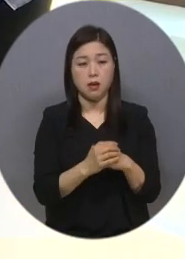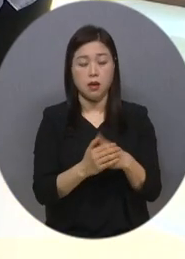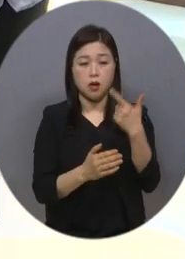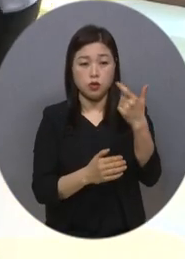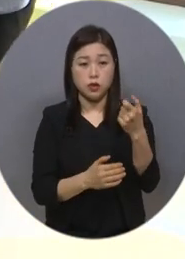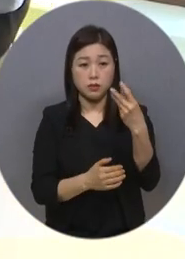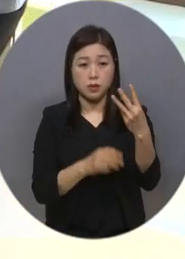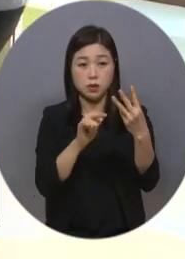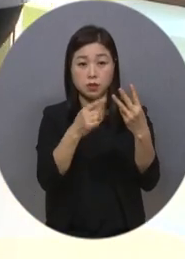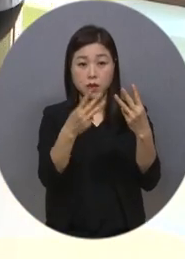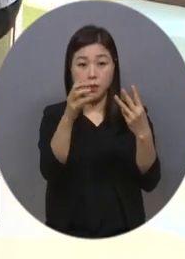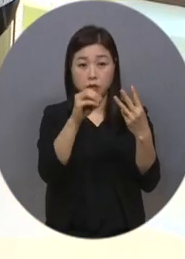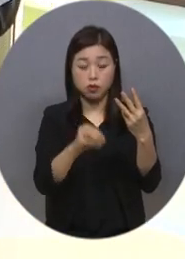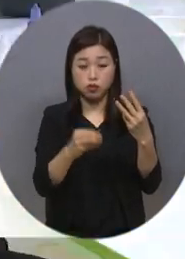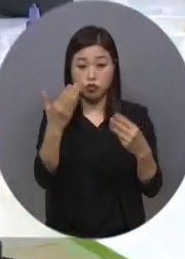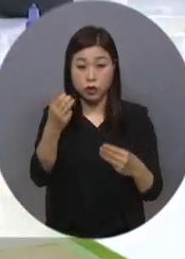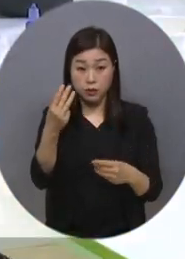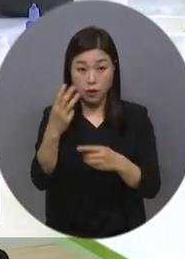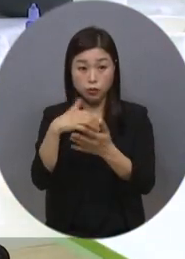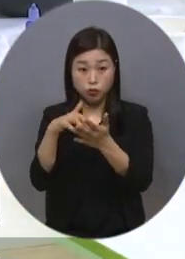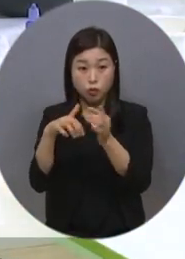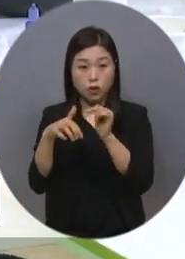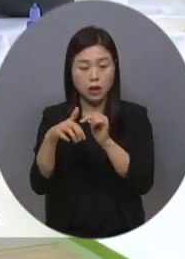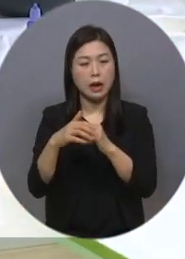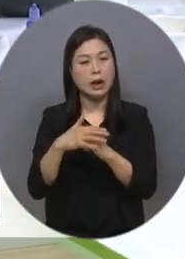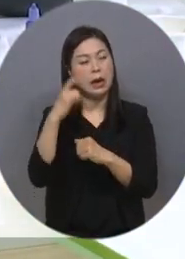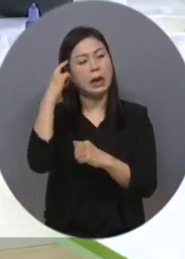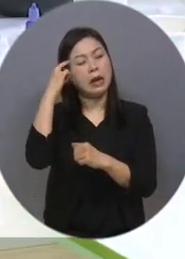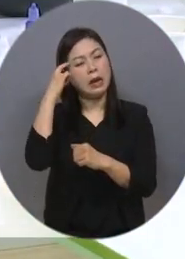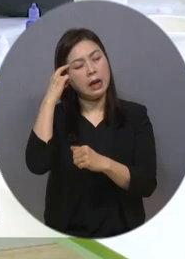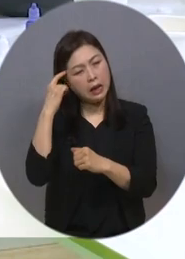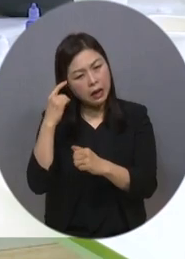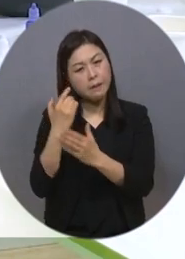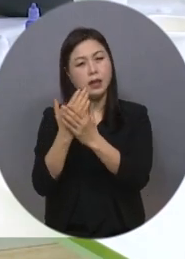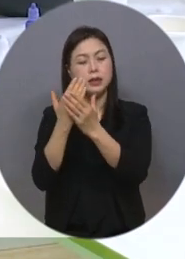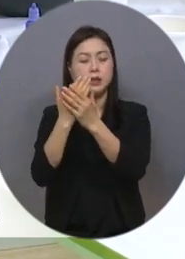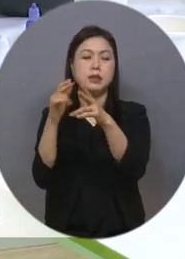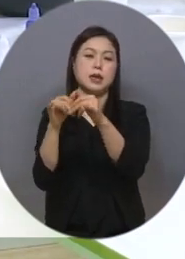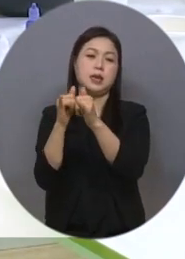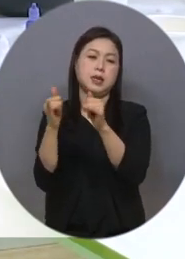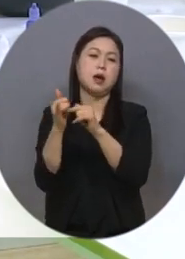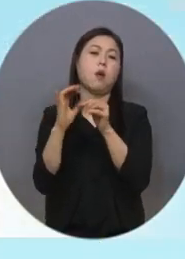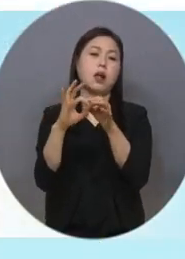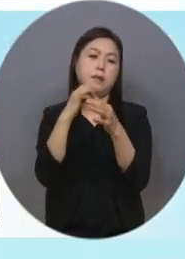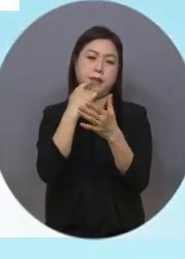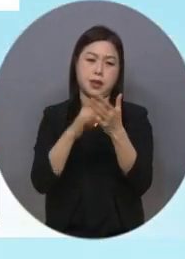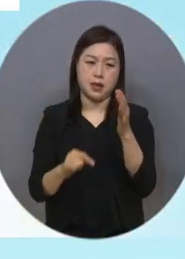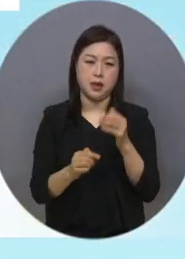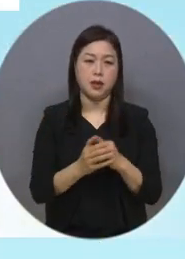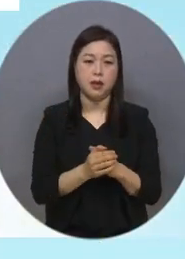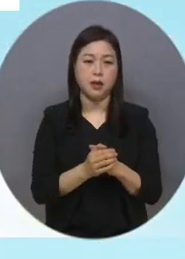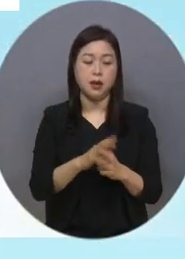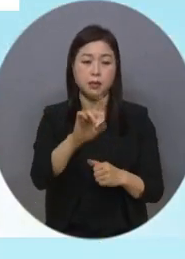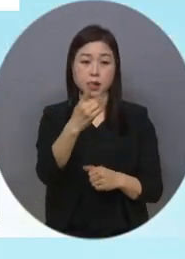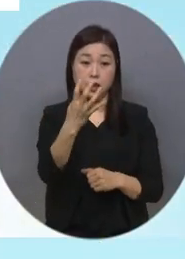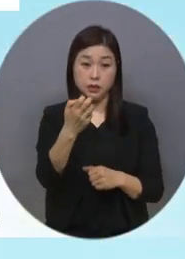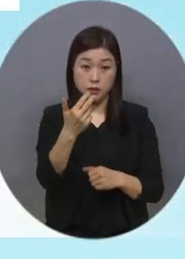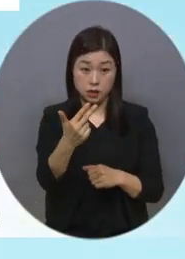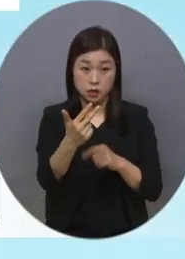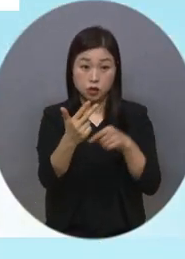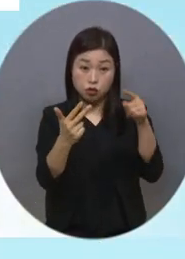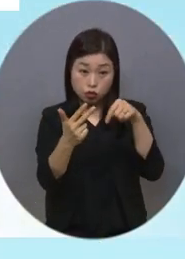63.3%인 93건이 지적장애인을 대상으로 한 피해로 확인됐습니다 또 147건의